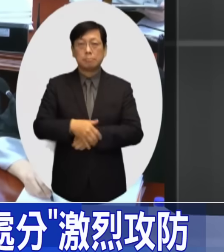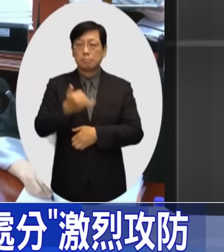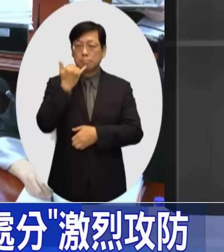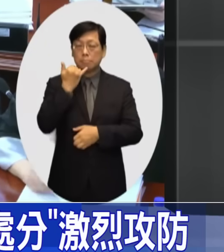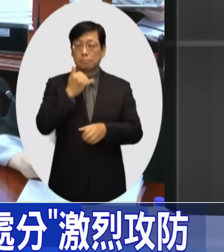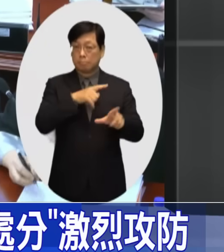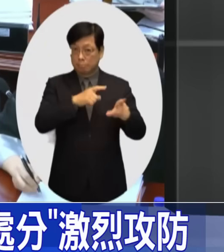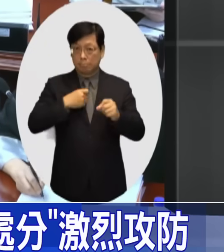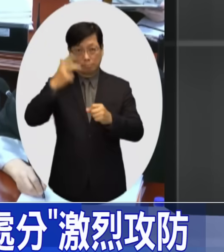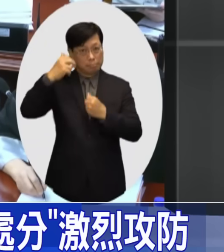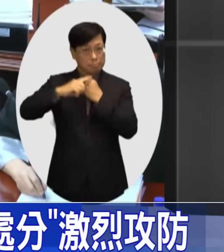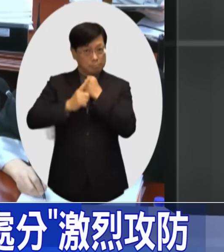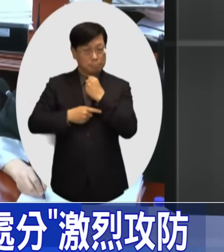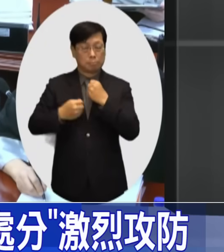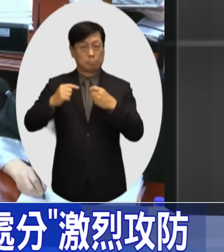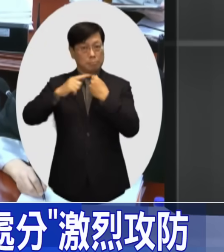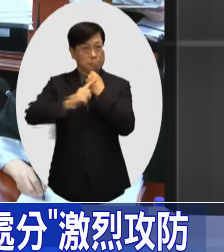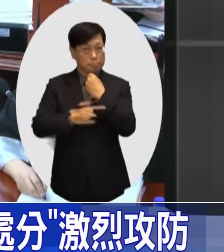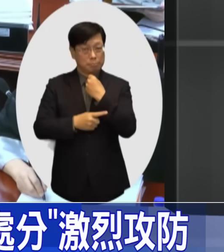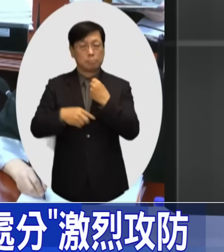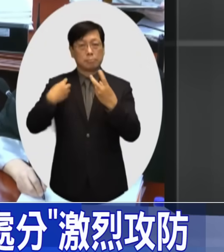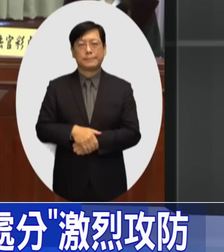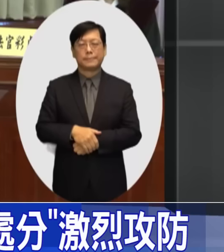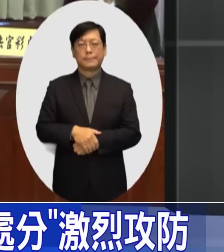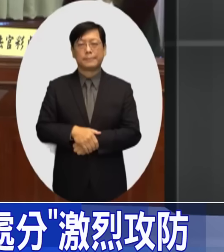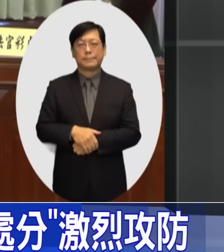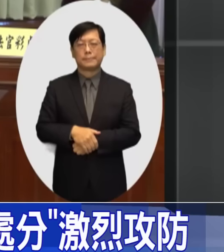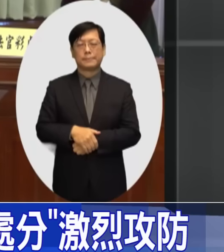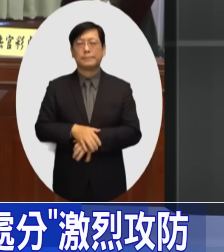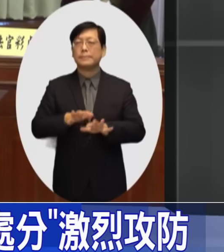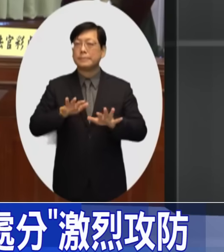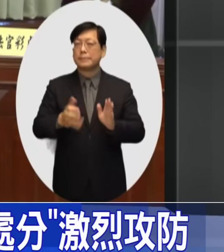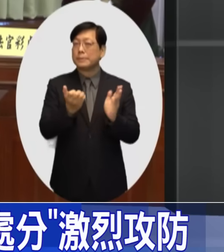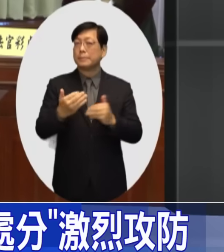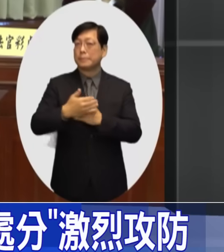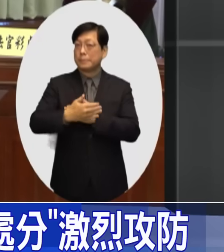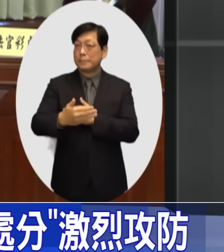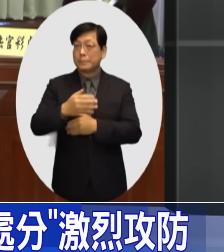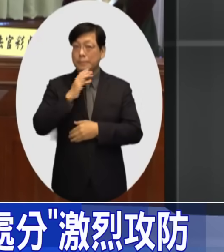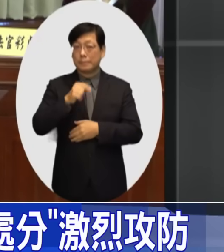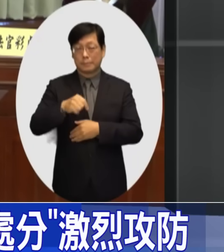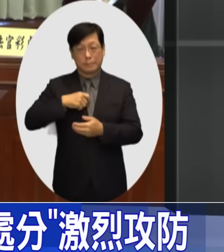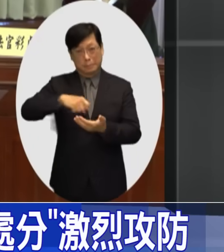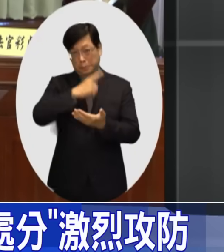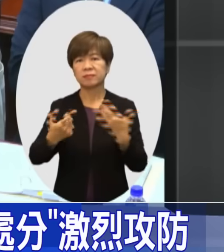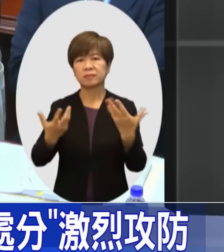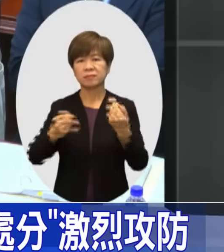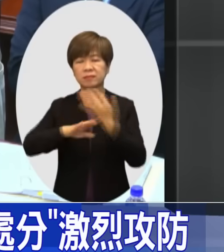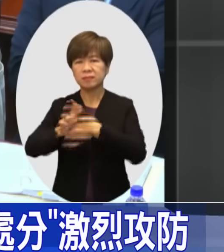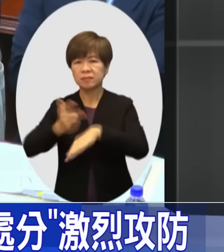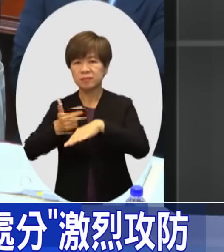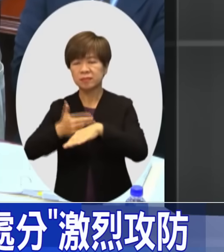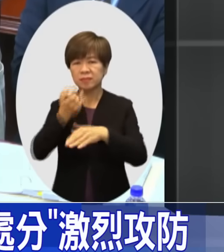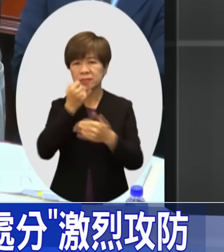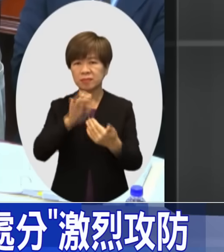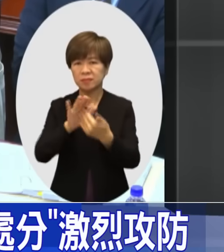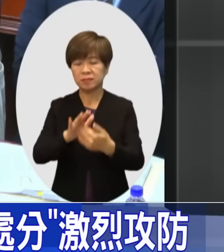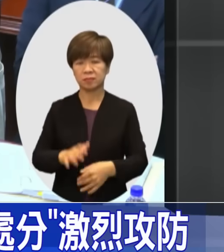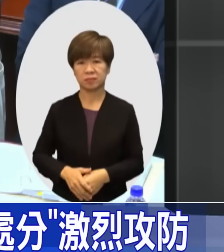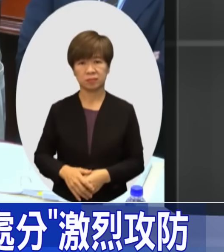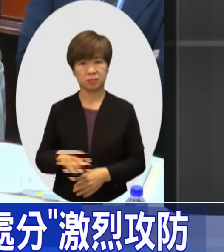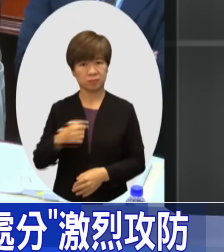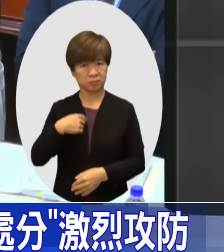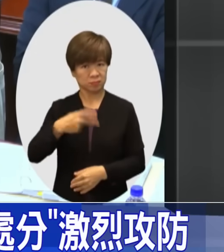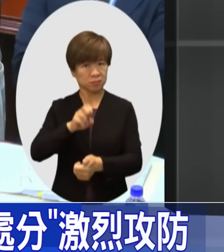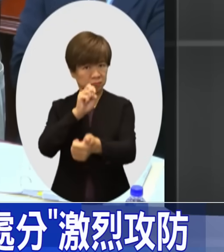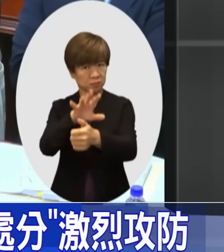张，宪政体制一旦遭破坏，权力遭侵害，机密遭公开，都将难以回复。经过三个小时